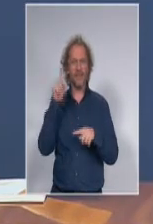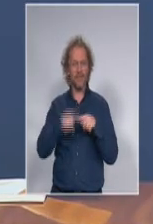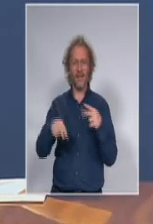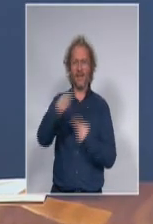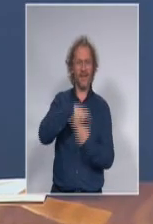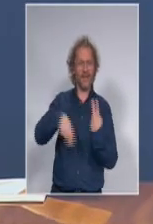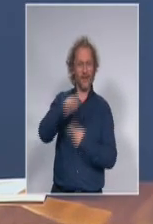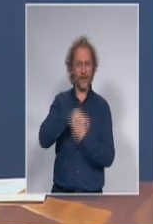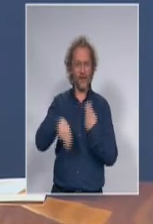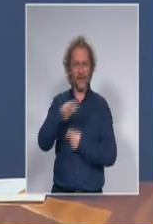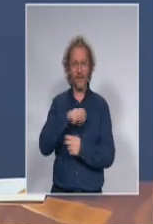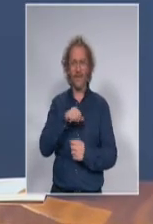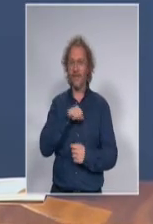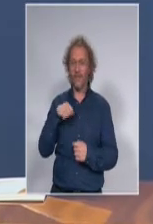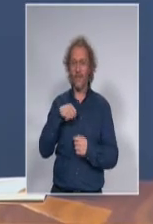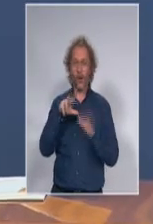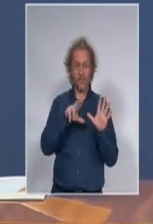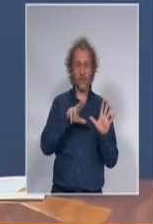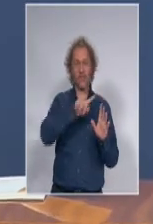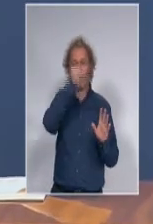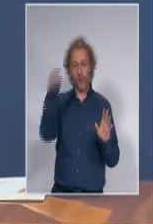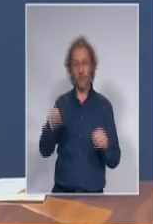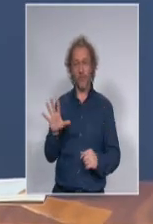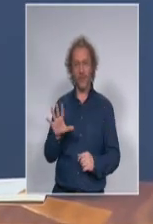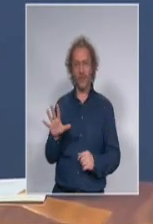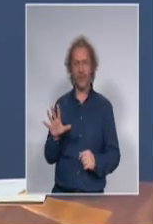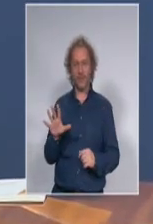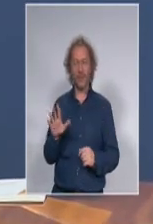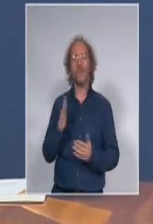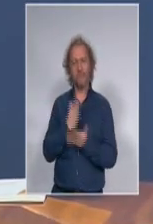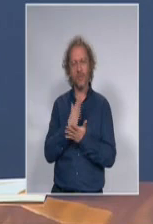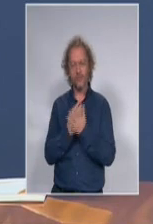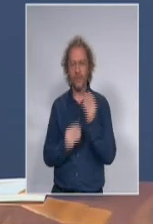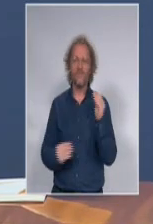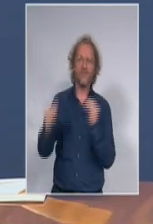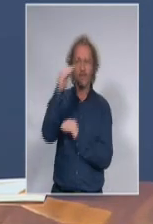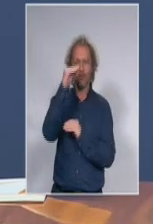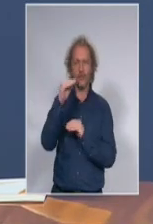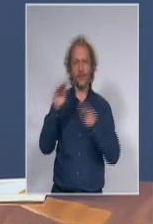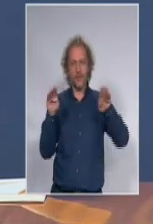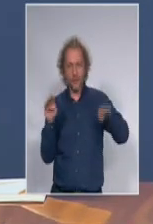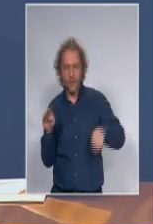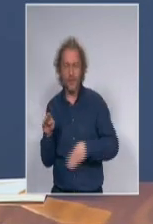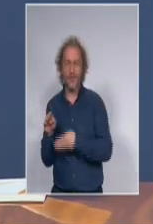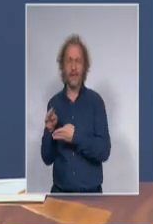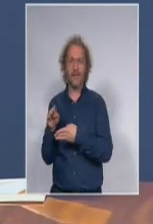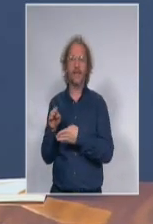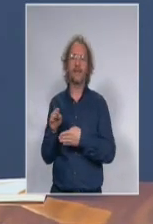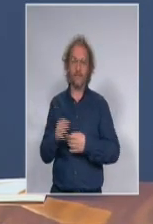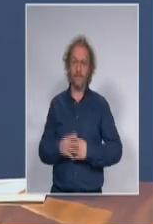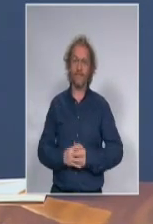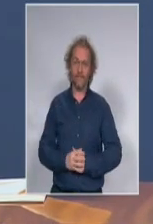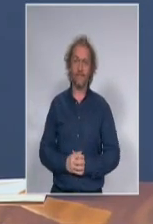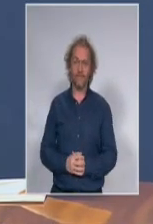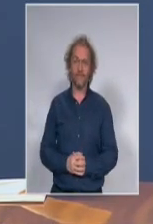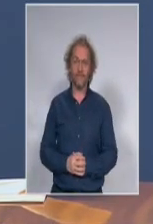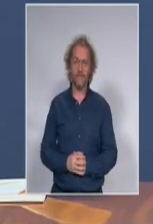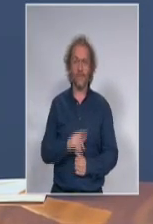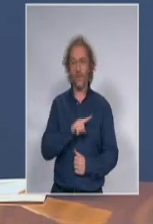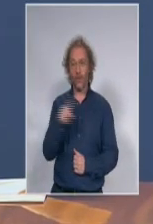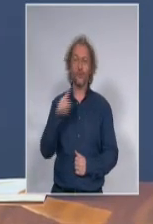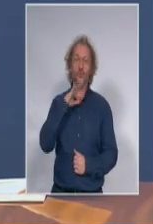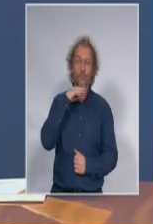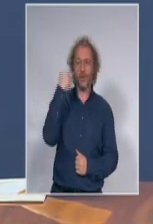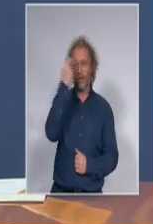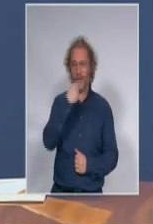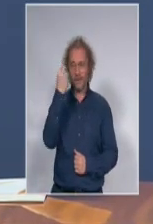od 20 do 5 ujutru, već ćemo to vreme proširiti i to ćemo vas obavestiti do vikenda. Želimo da